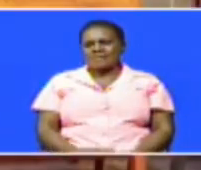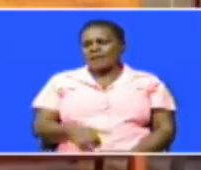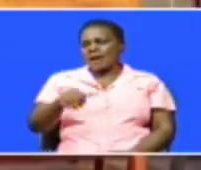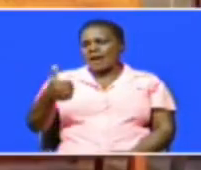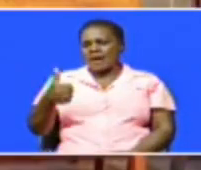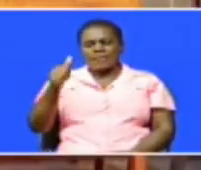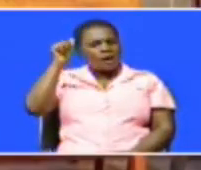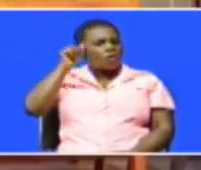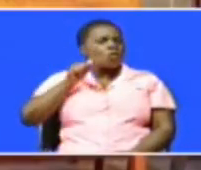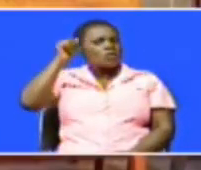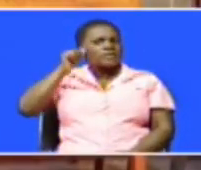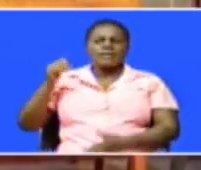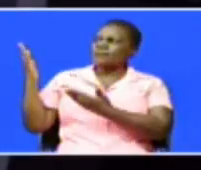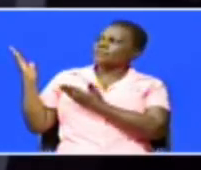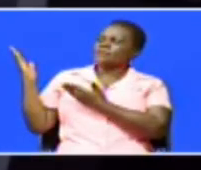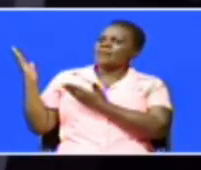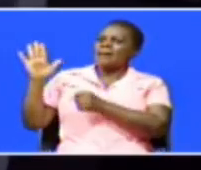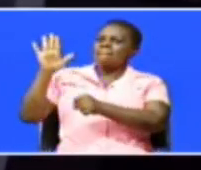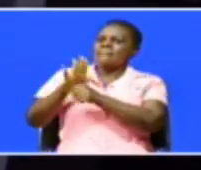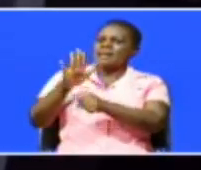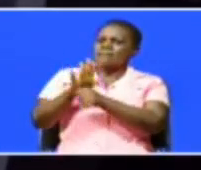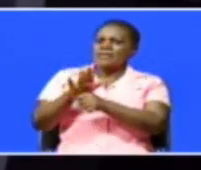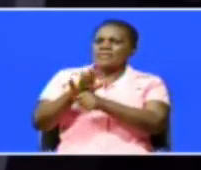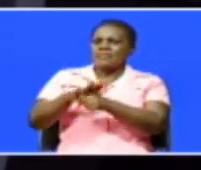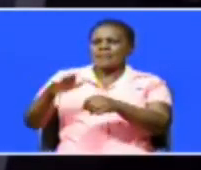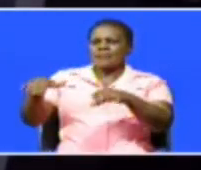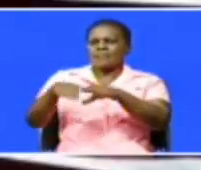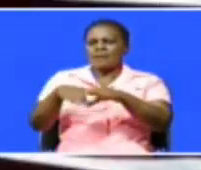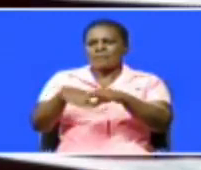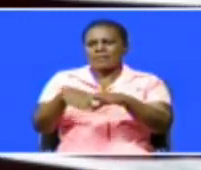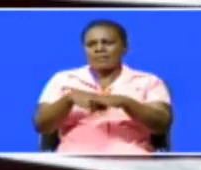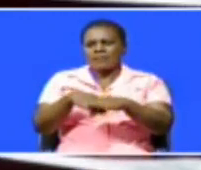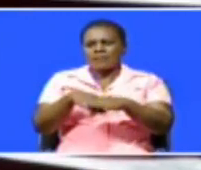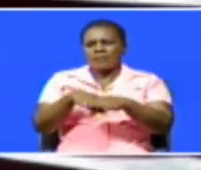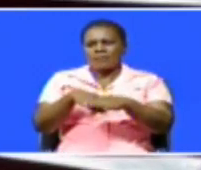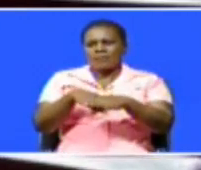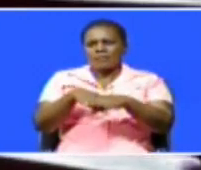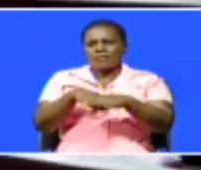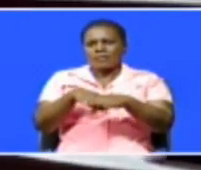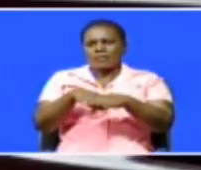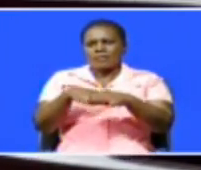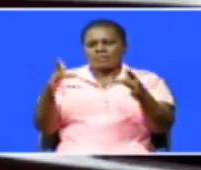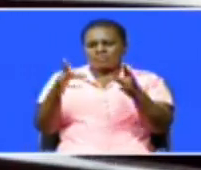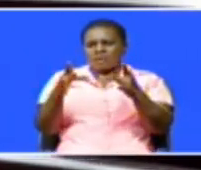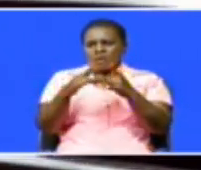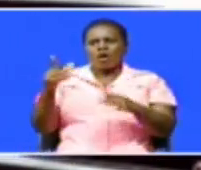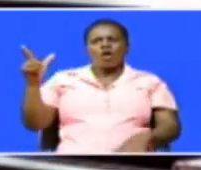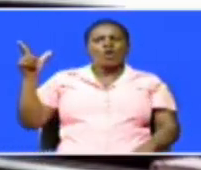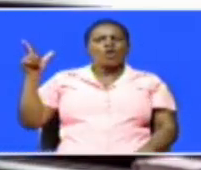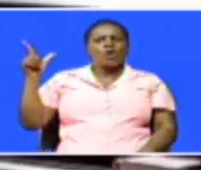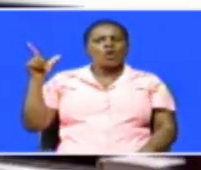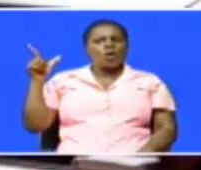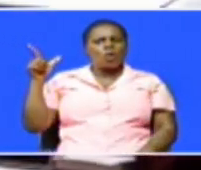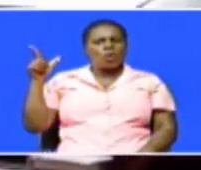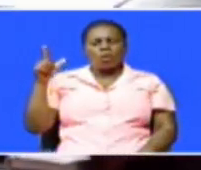Mengine kama All Saints Cathedral yenye maelfu ya wafuasi yakiendelea na hali ya utandawazi, kisa na maana sheria zilizowekwa